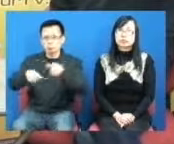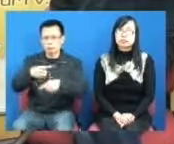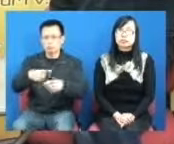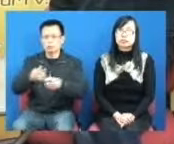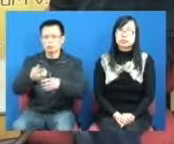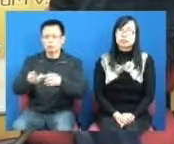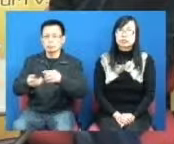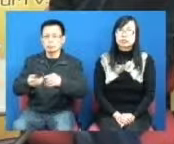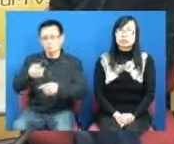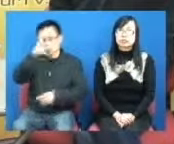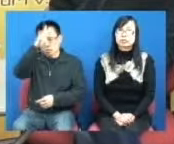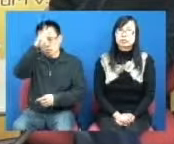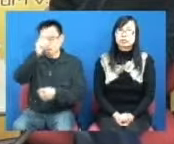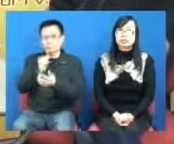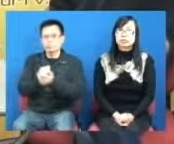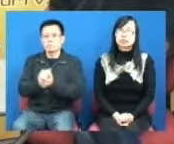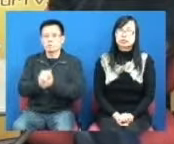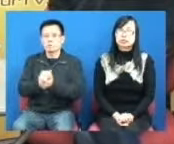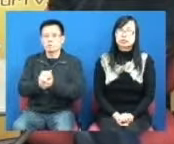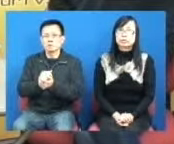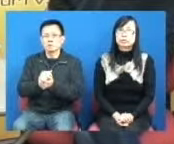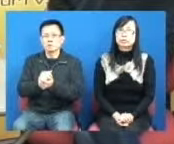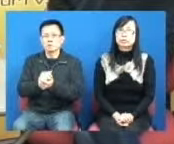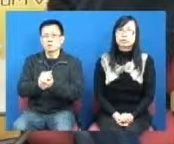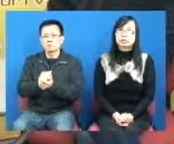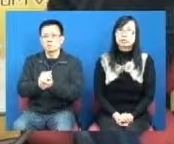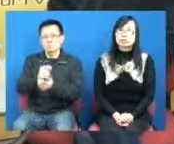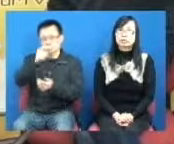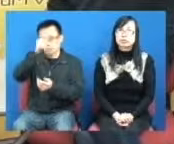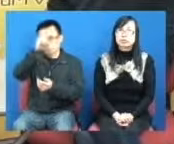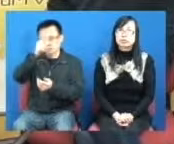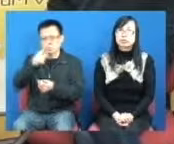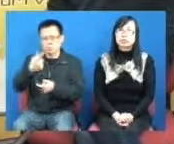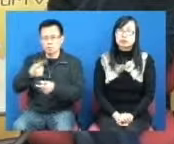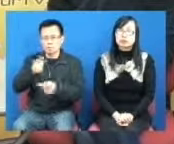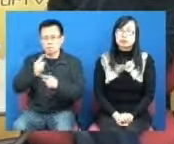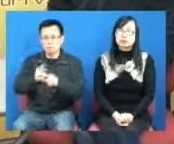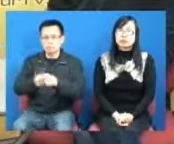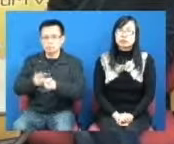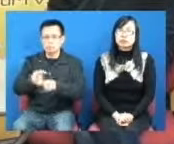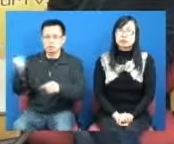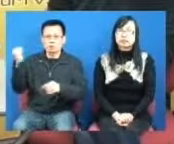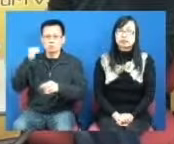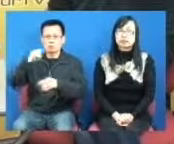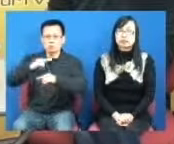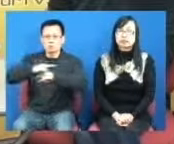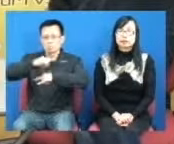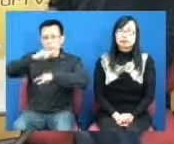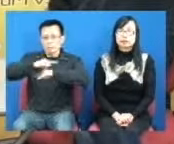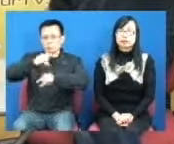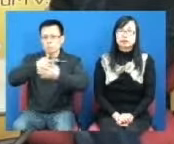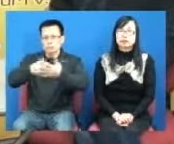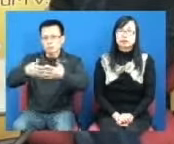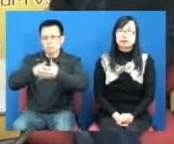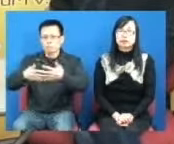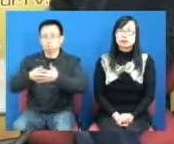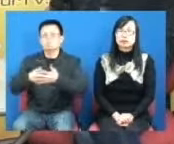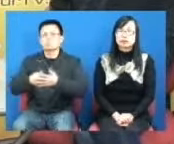政府只行了強積金這個制度但是其實首先都是重複